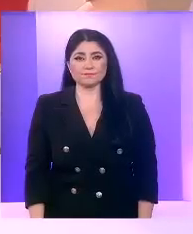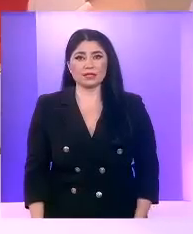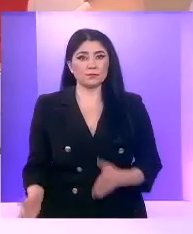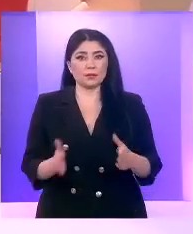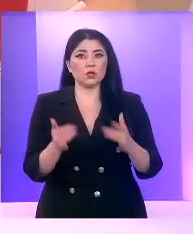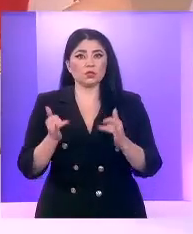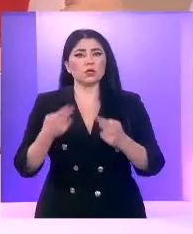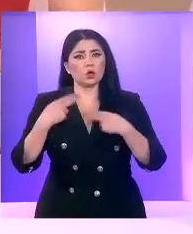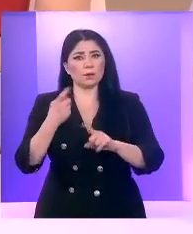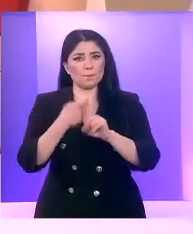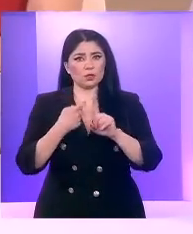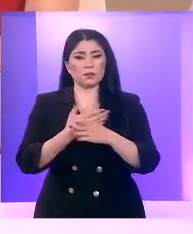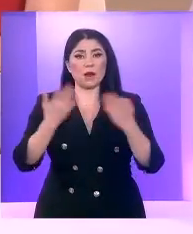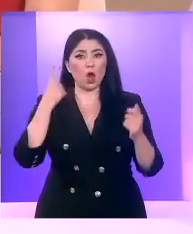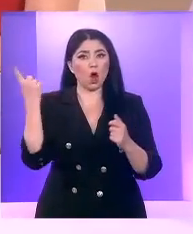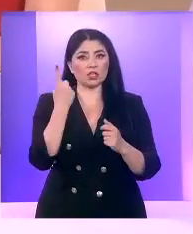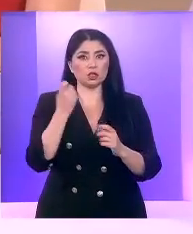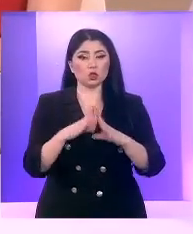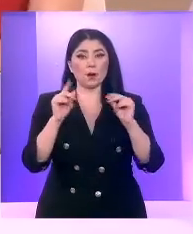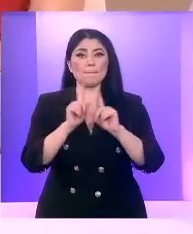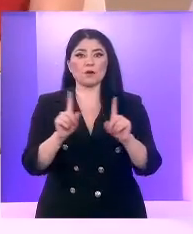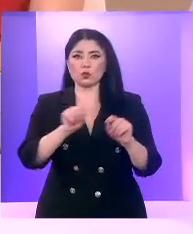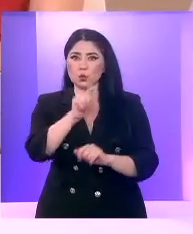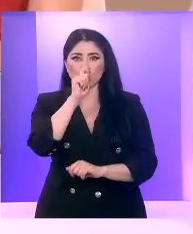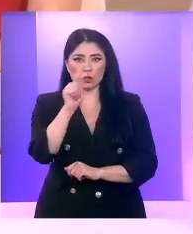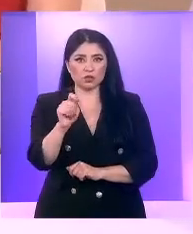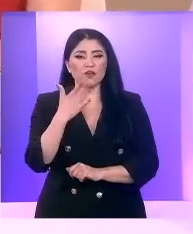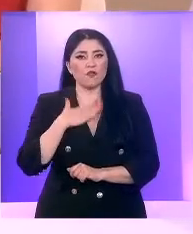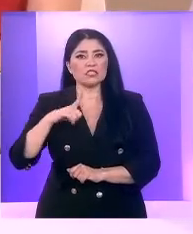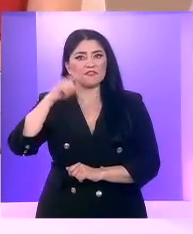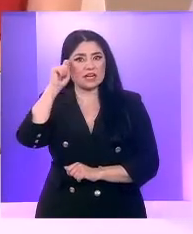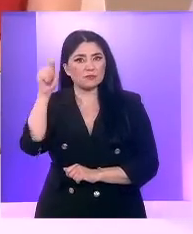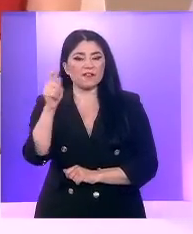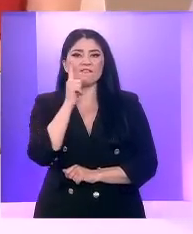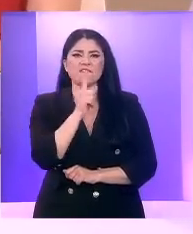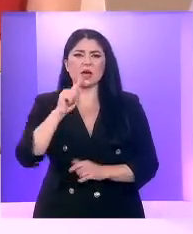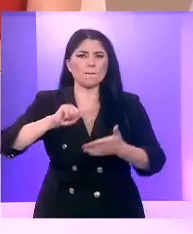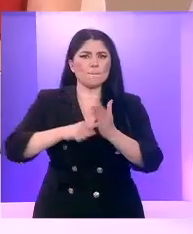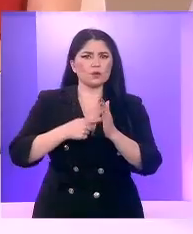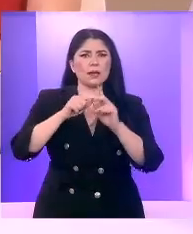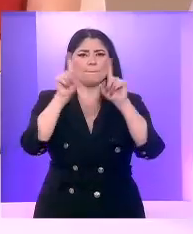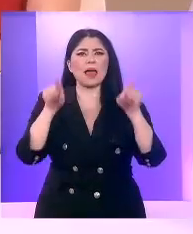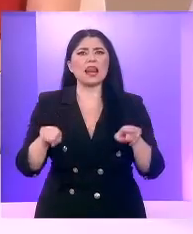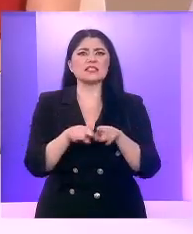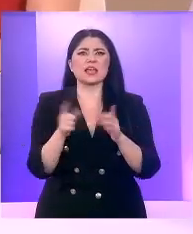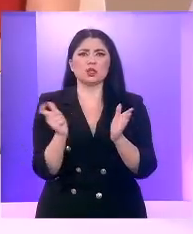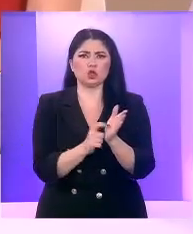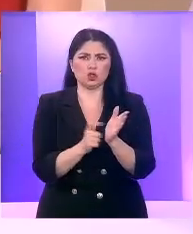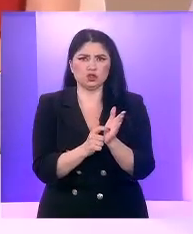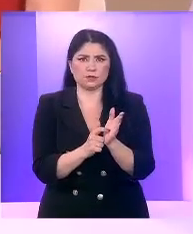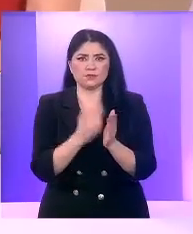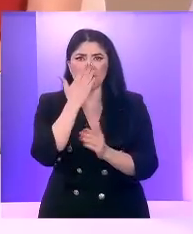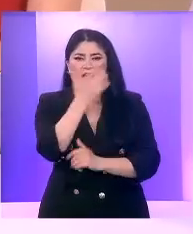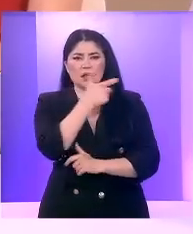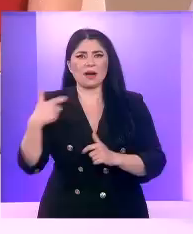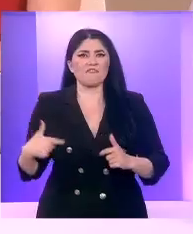Între timp continuă protestele în marile orașe din țară, profesorii nu cedează și vor să le fie respectat fiecare punct de pe lista de revendicări. În